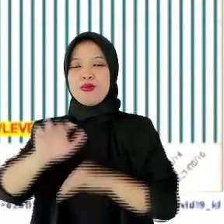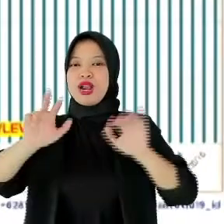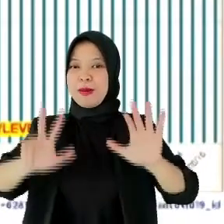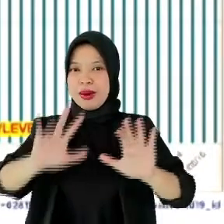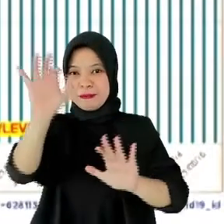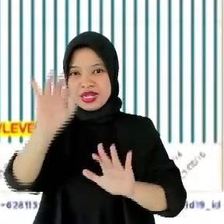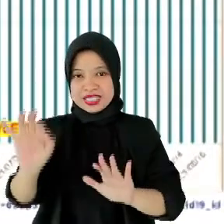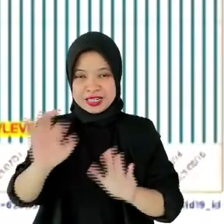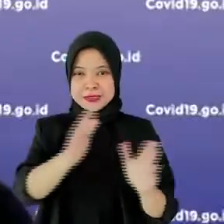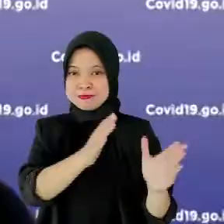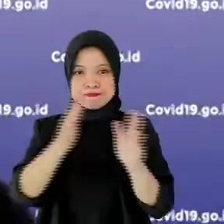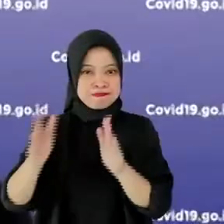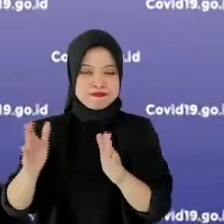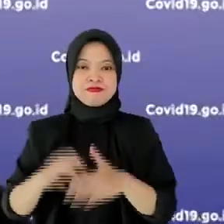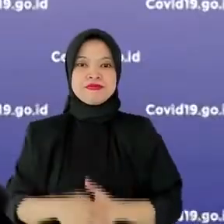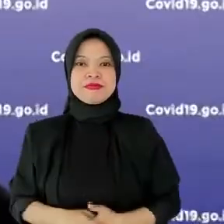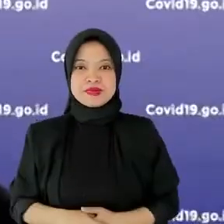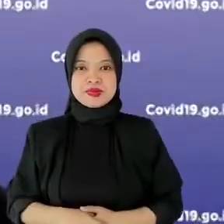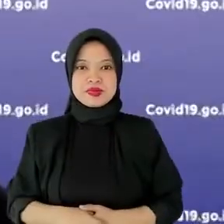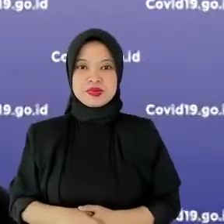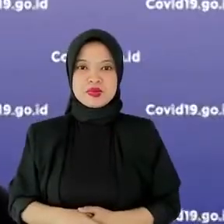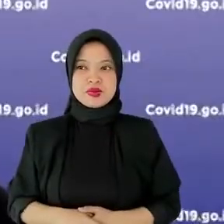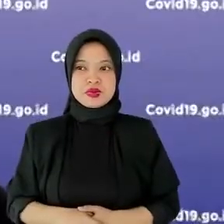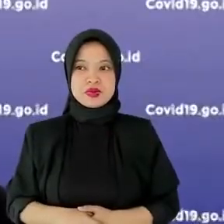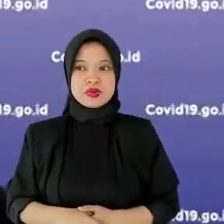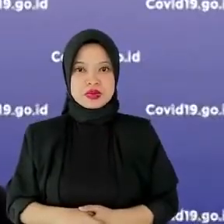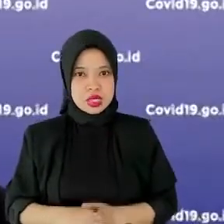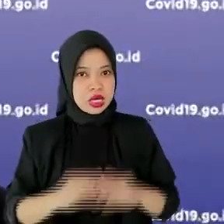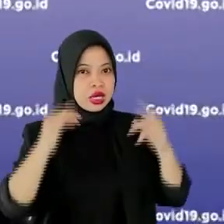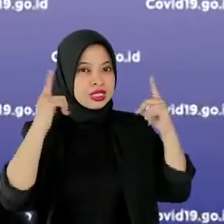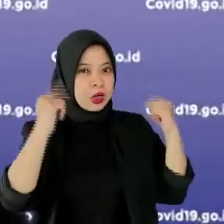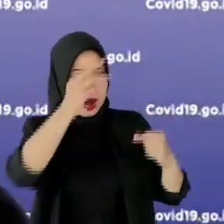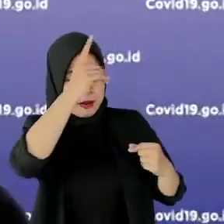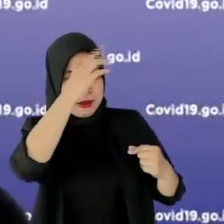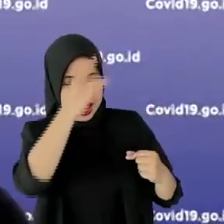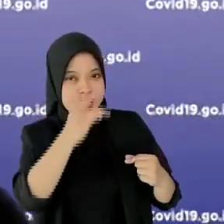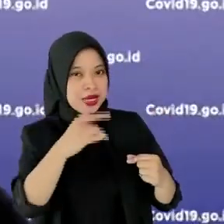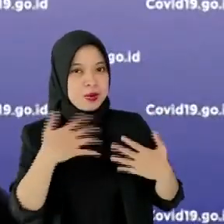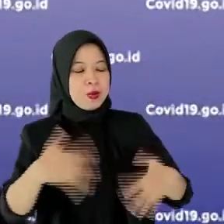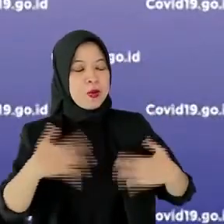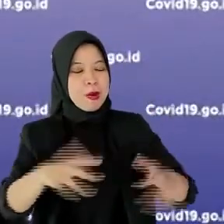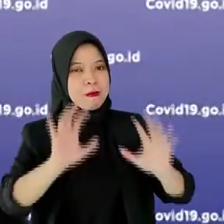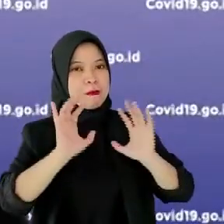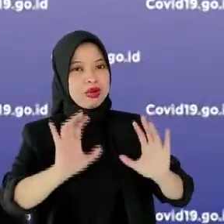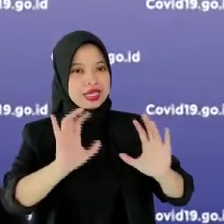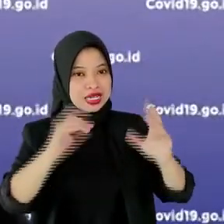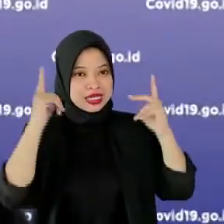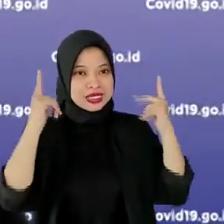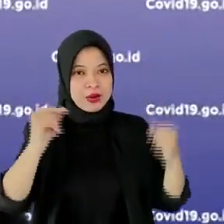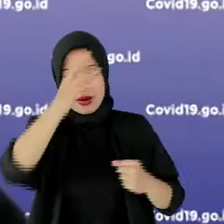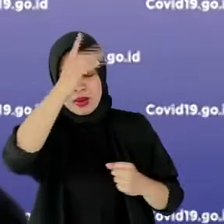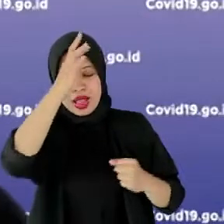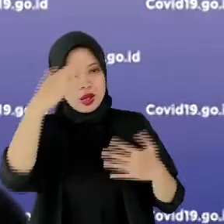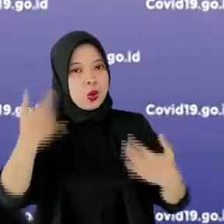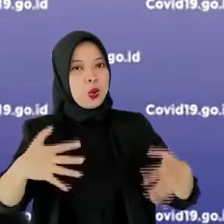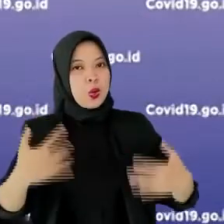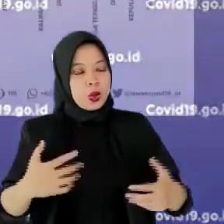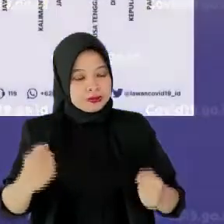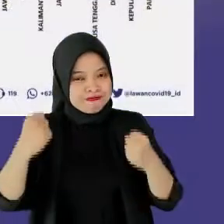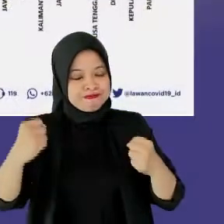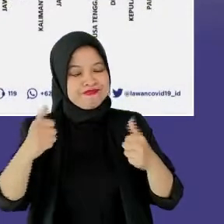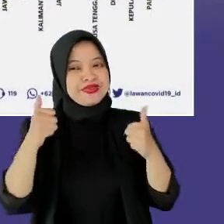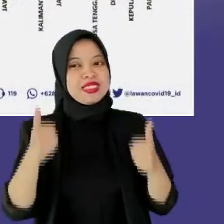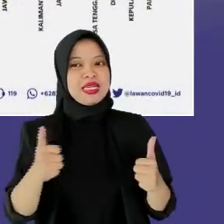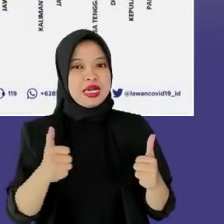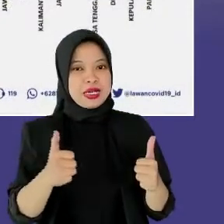37,58%. Kita lanjut ke slide berikutnya. Jadi kalau memang Jawa Bali nih ya penyumbang paling besar, Jawa Bali bisa dipegang aja